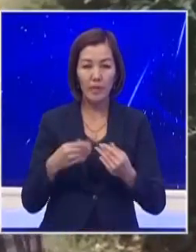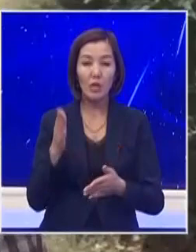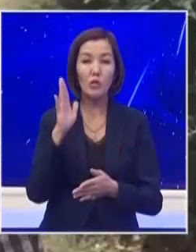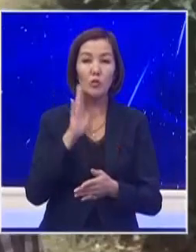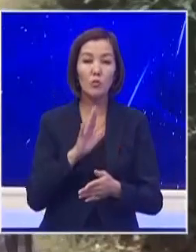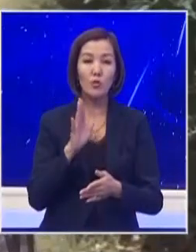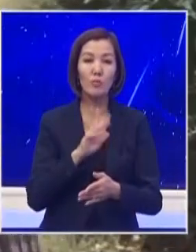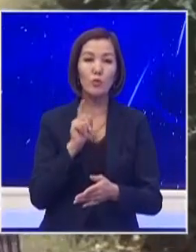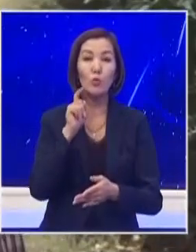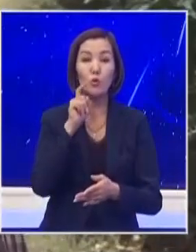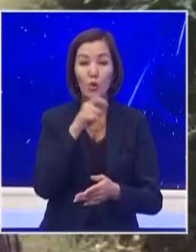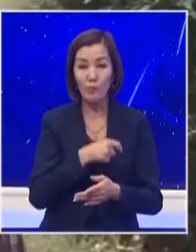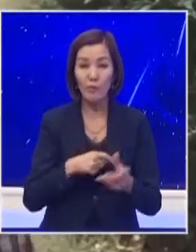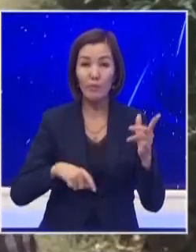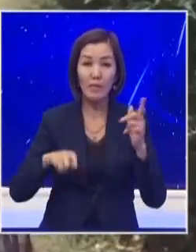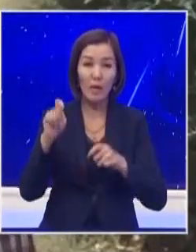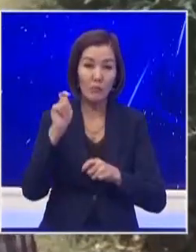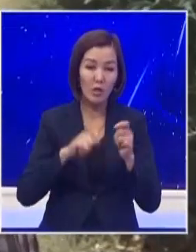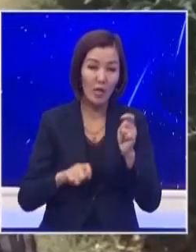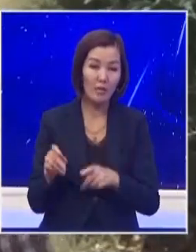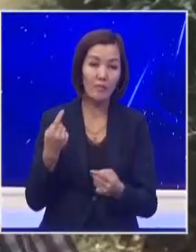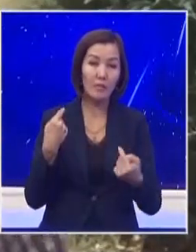біздер оны